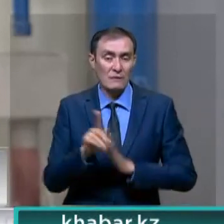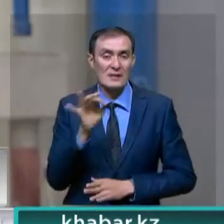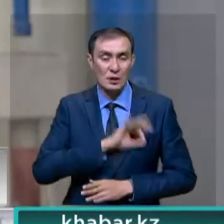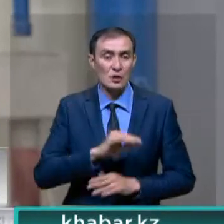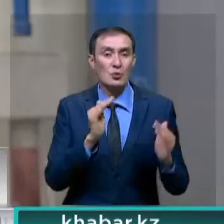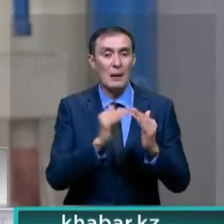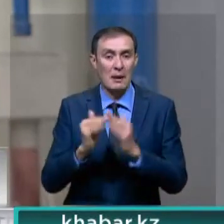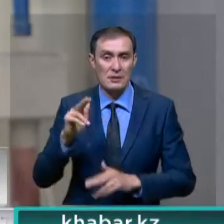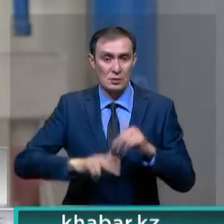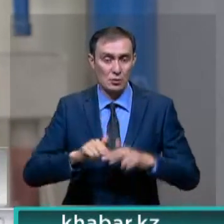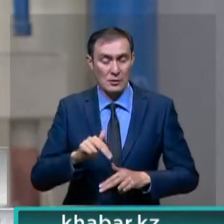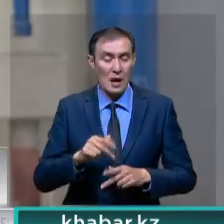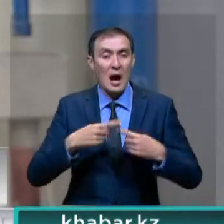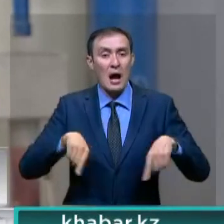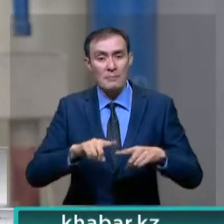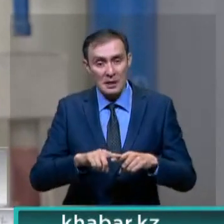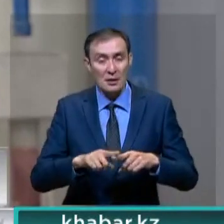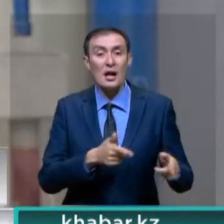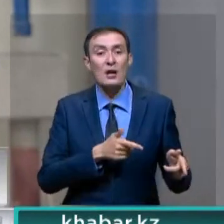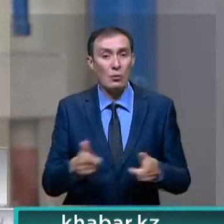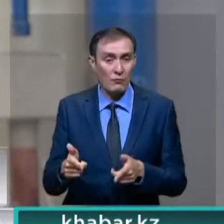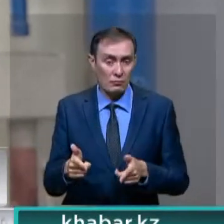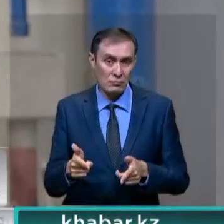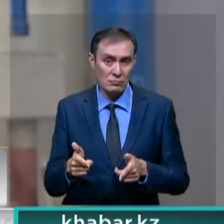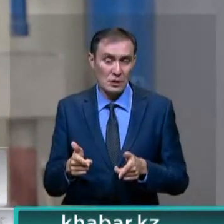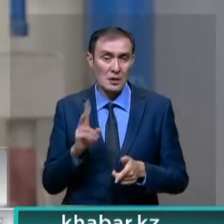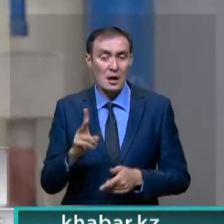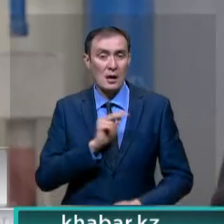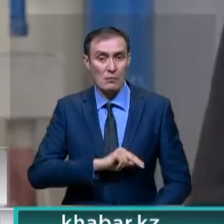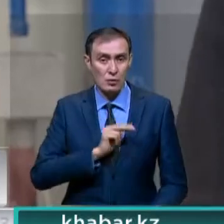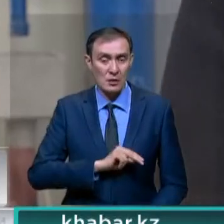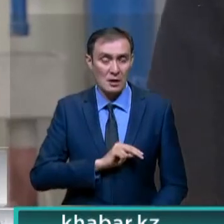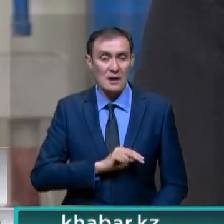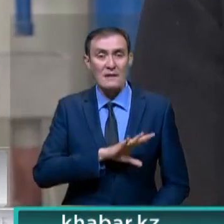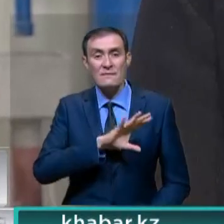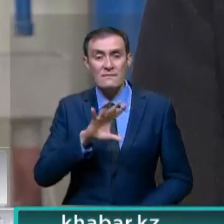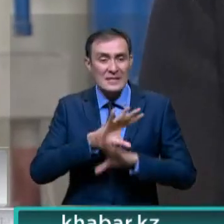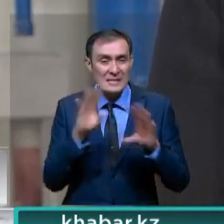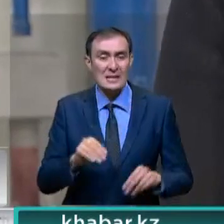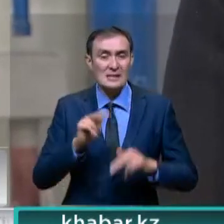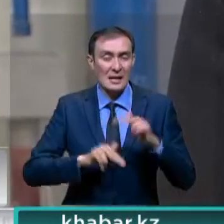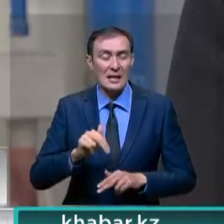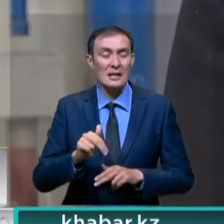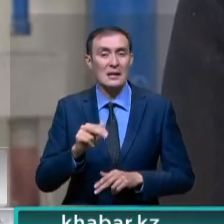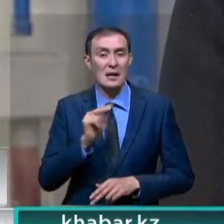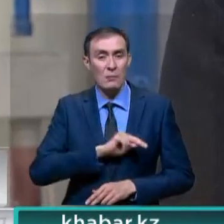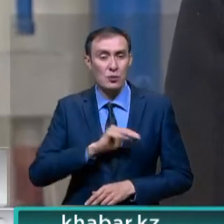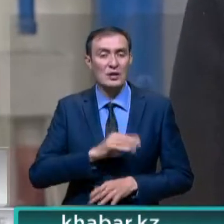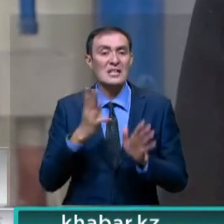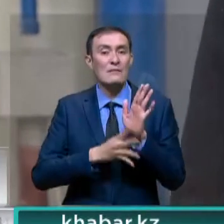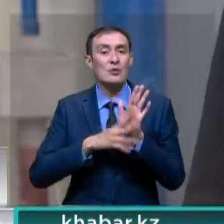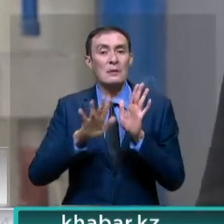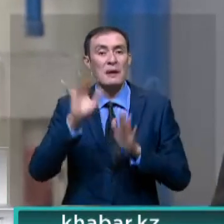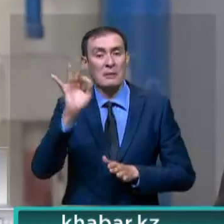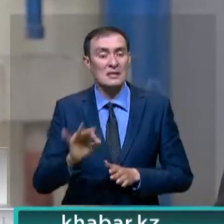эксплуатацию жилые дома. Объект, в принципе, готов к работе. Все строительно-монтажные работы на